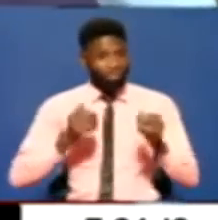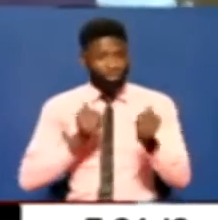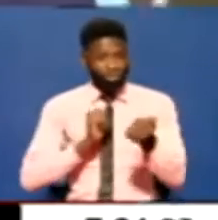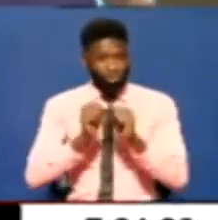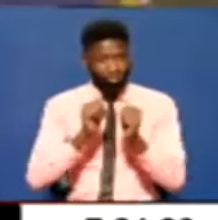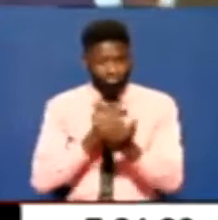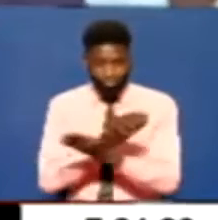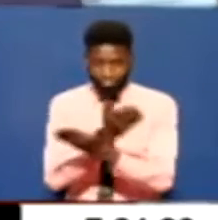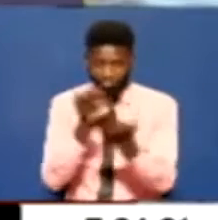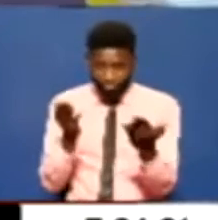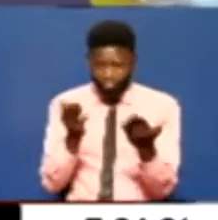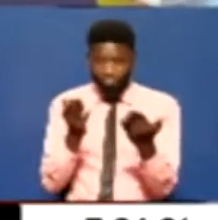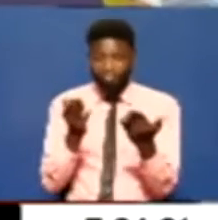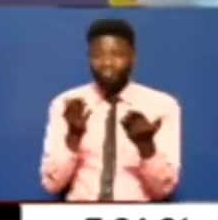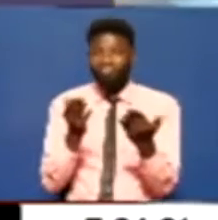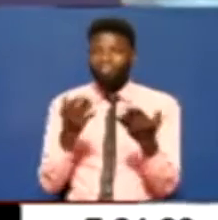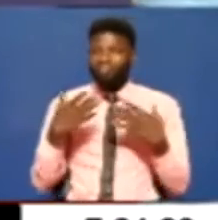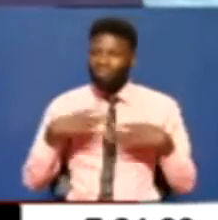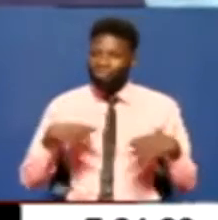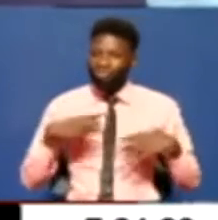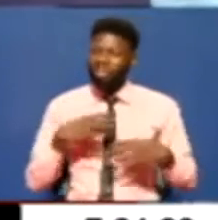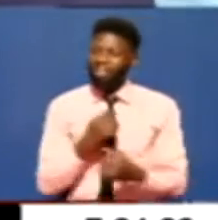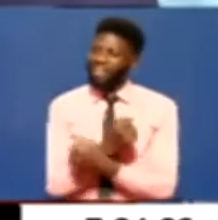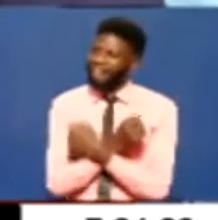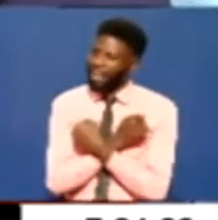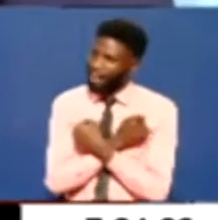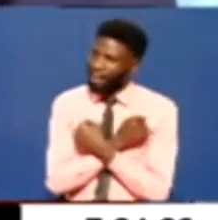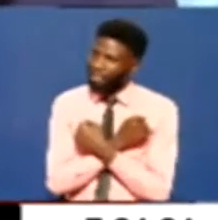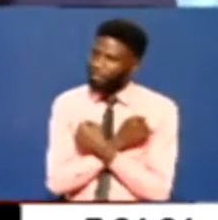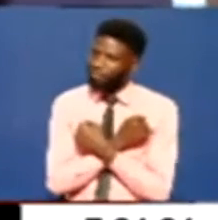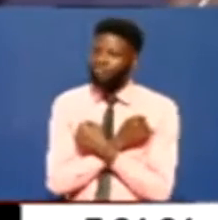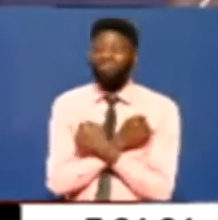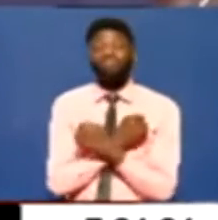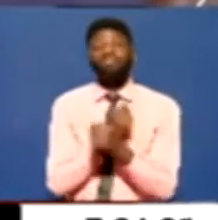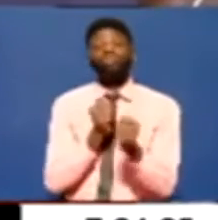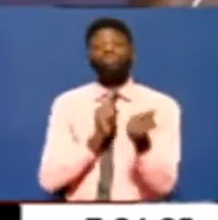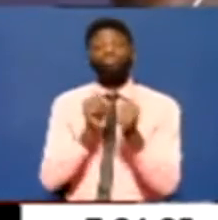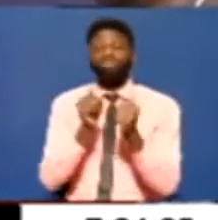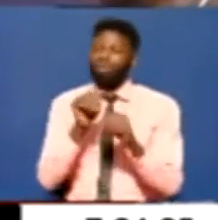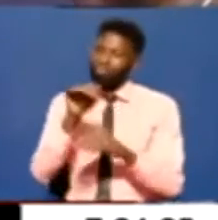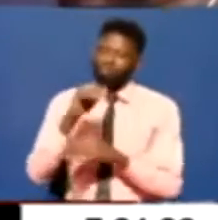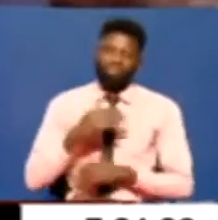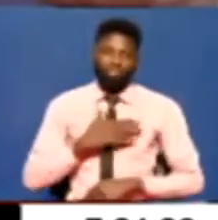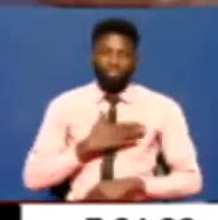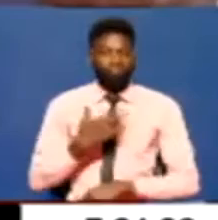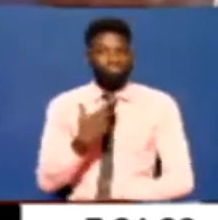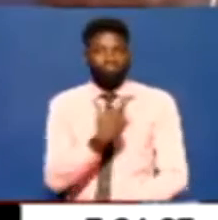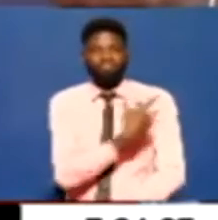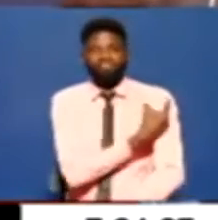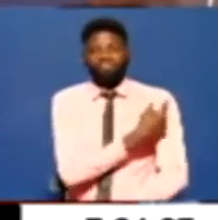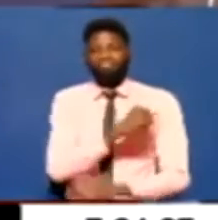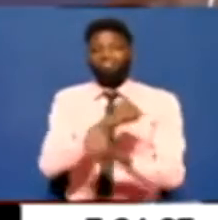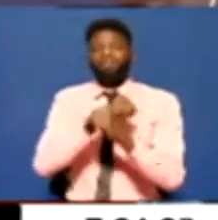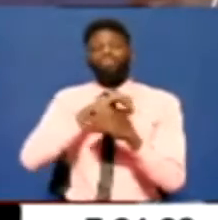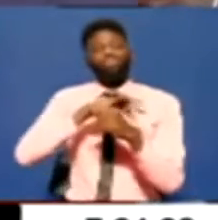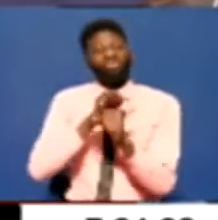sports lovers and members of public to get vaccinated against COVID-19 virus as we